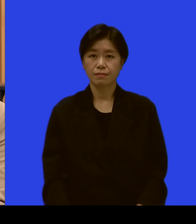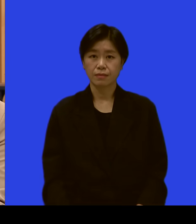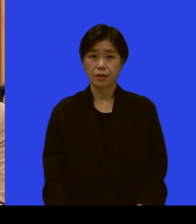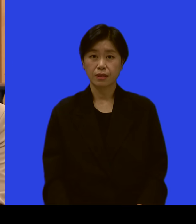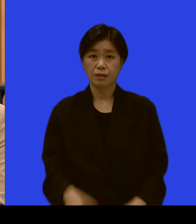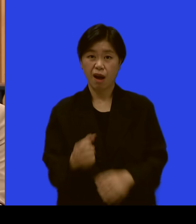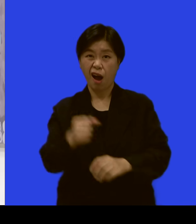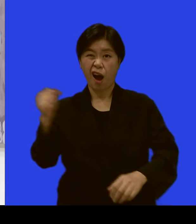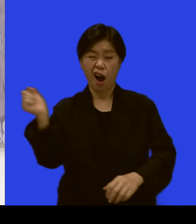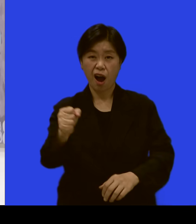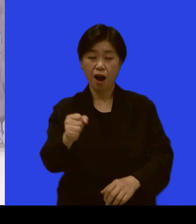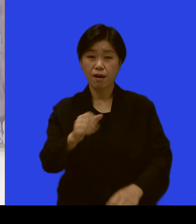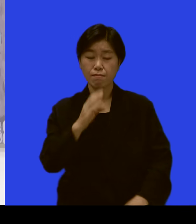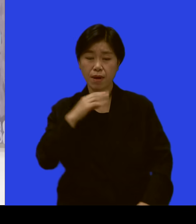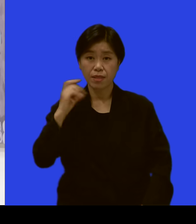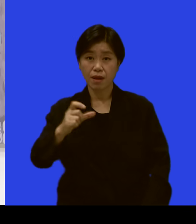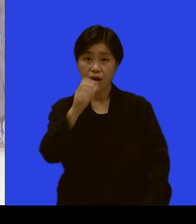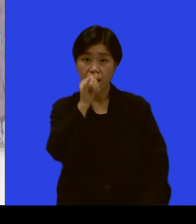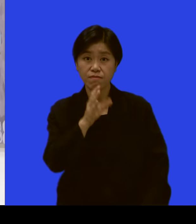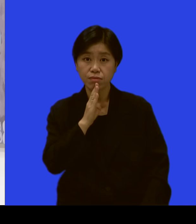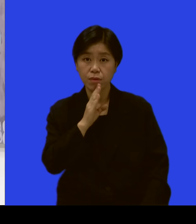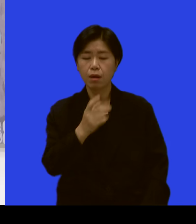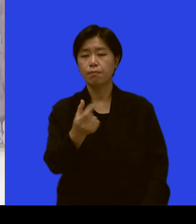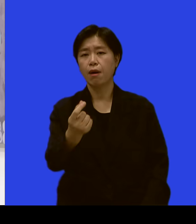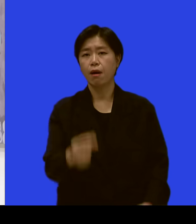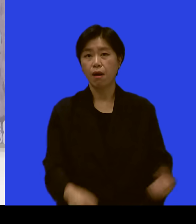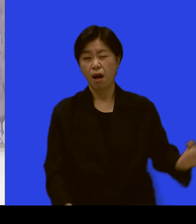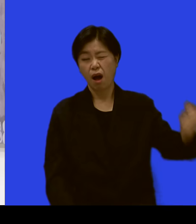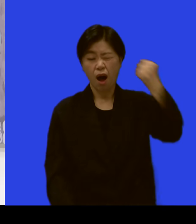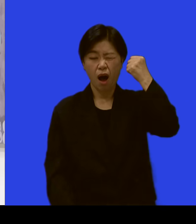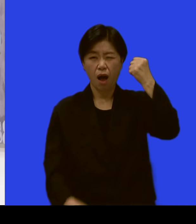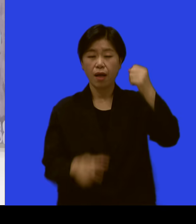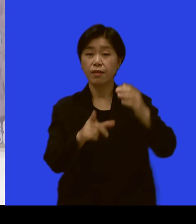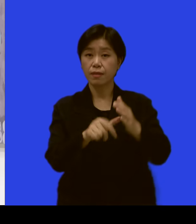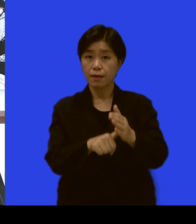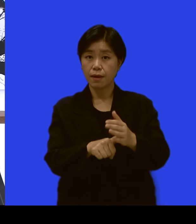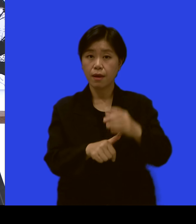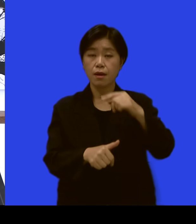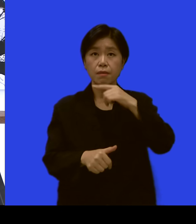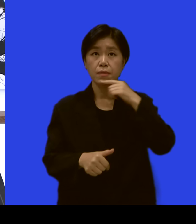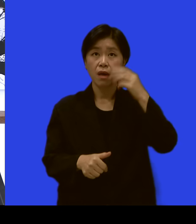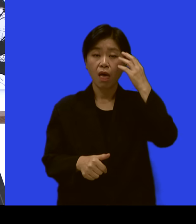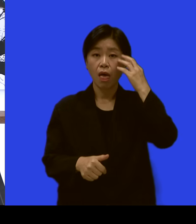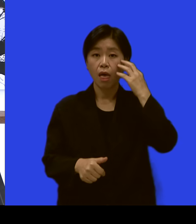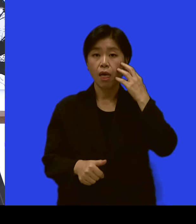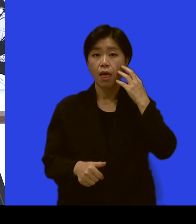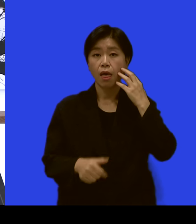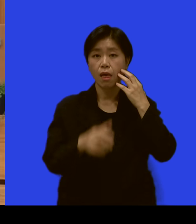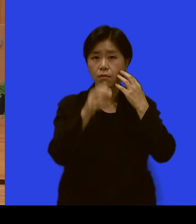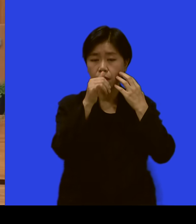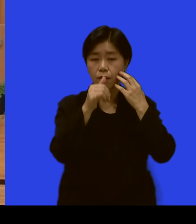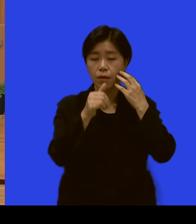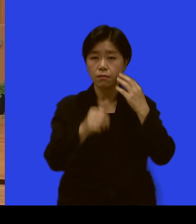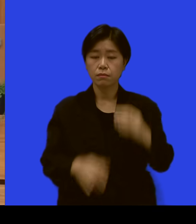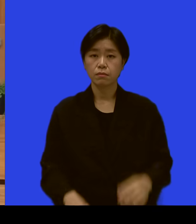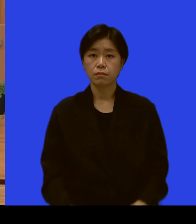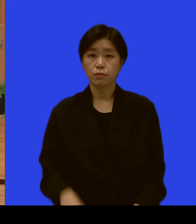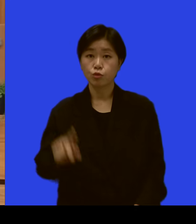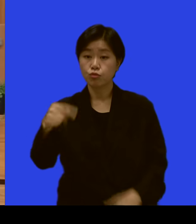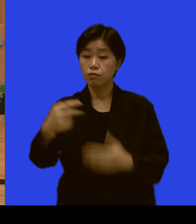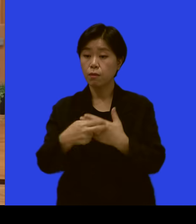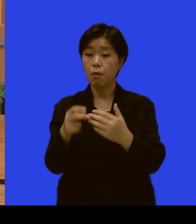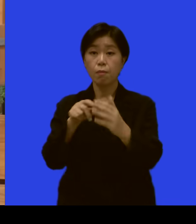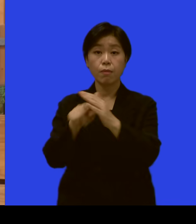흉기로 사용하는 그 잿더리. 그래서 그냥 툭 맞았는데 눈에서 이렇게 좀 피도 나고 그래서 그러고 이제